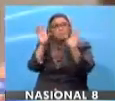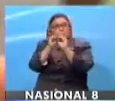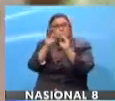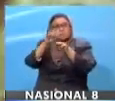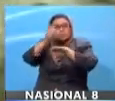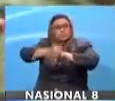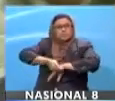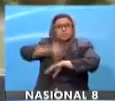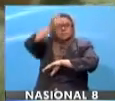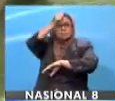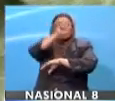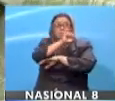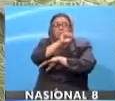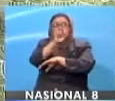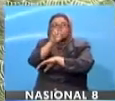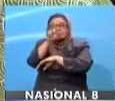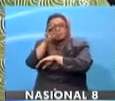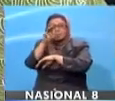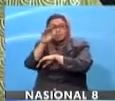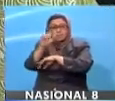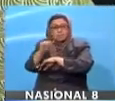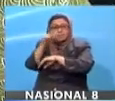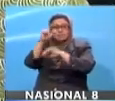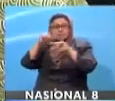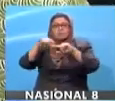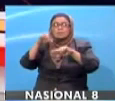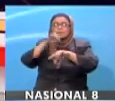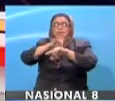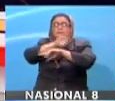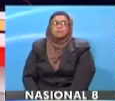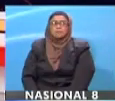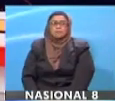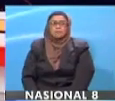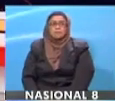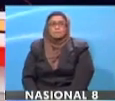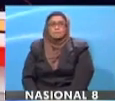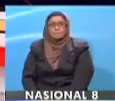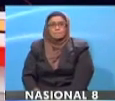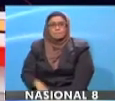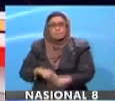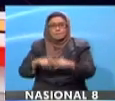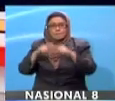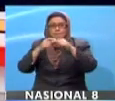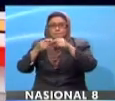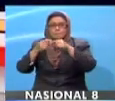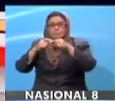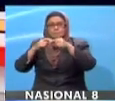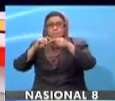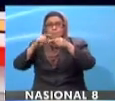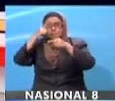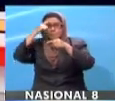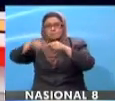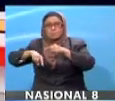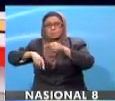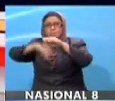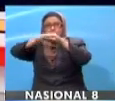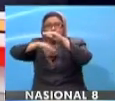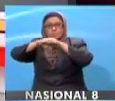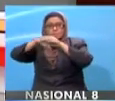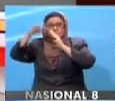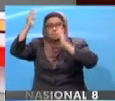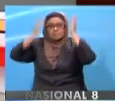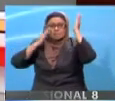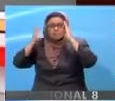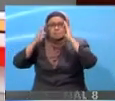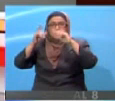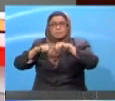2016 di Majlis Sukan Negara Bukit Jalil. Pembinaan pusat akuatik baru. Kedudukan skuad bola sepak Malaysia di ranking